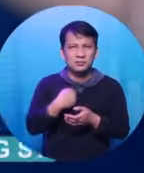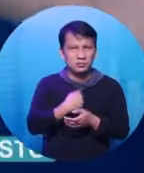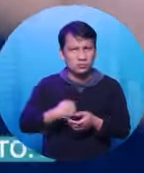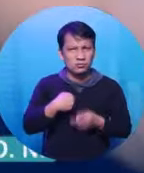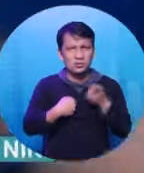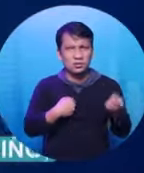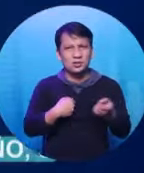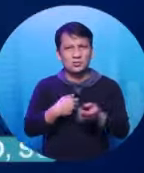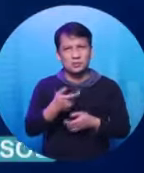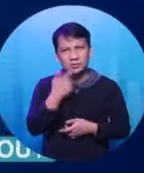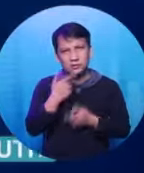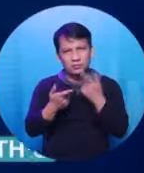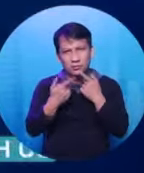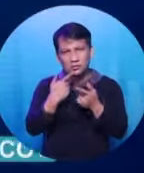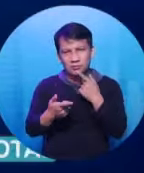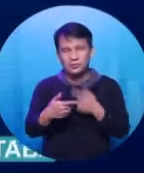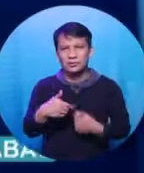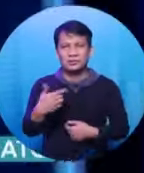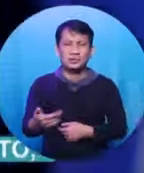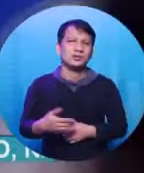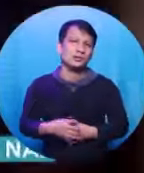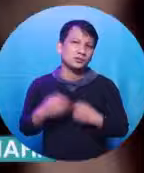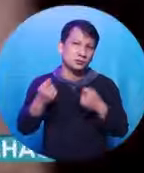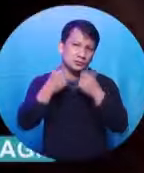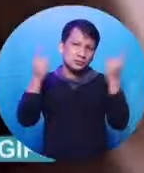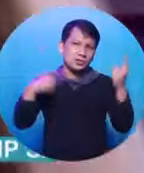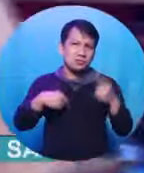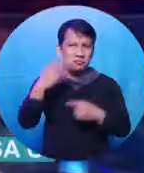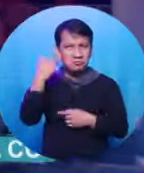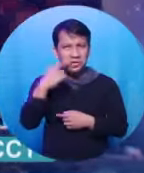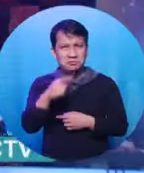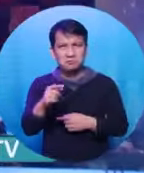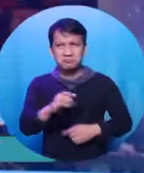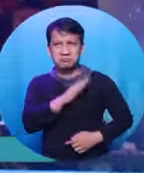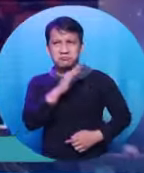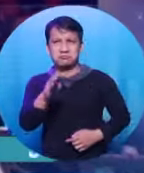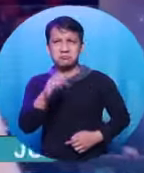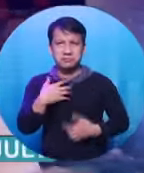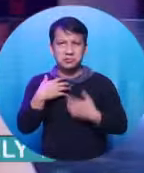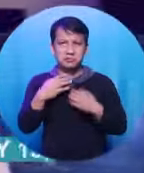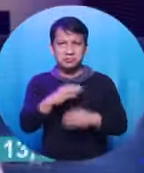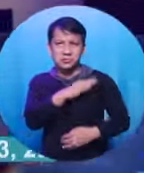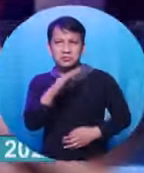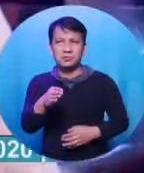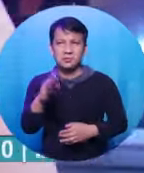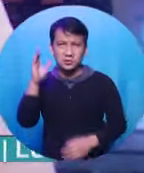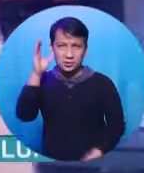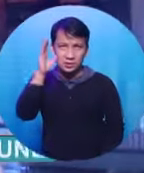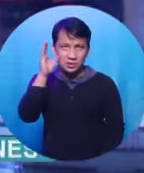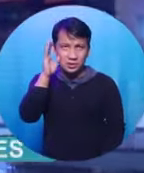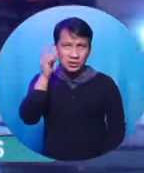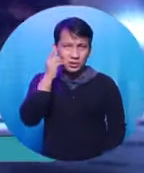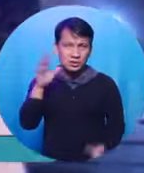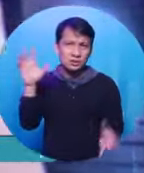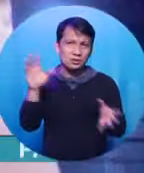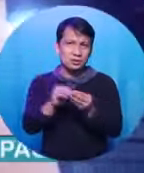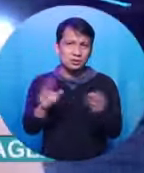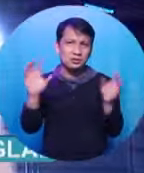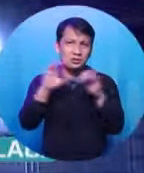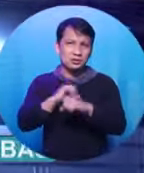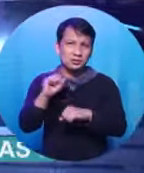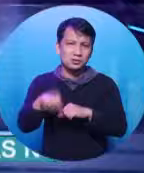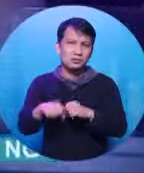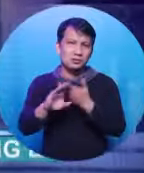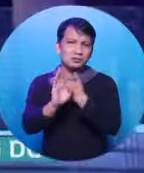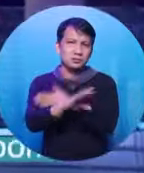Carla, patawa-tawa ka pa eh, diba? So, nagugulat sila na talagang bakit gano'n, ano, nagmamalakas pa na loob si Carla. So, yan yung mga round-up na mga komento natin,